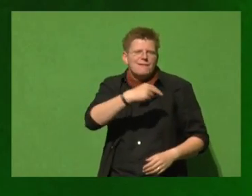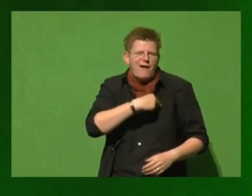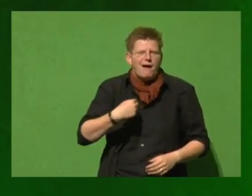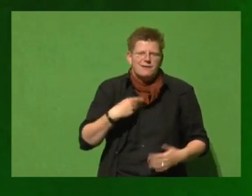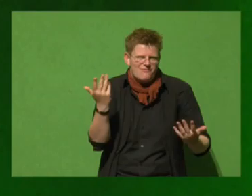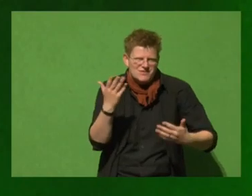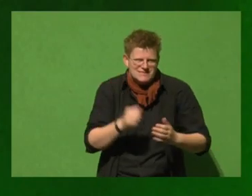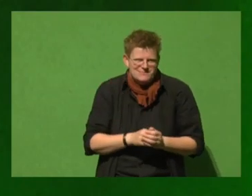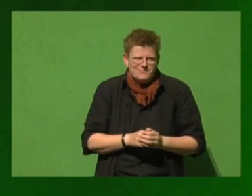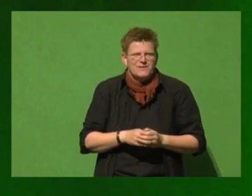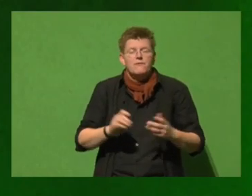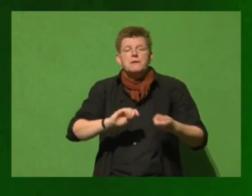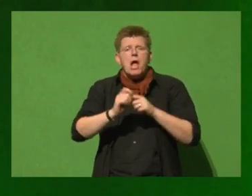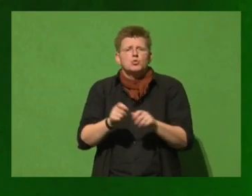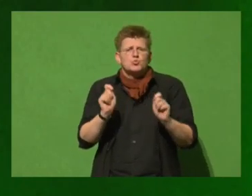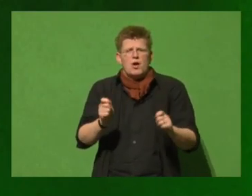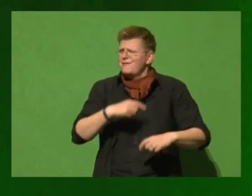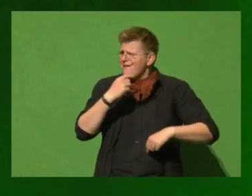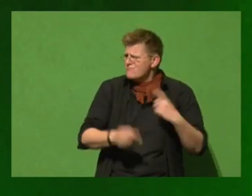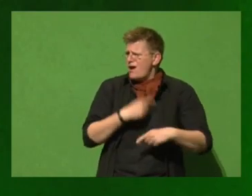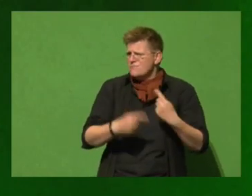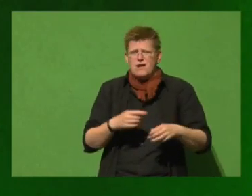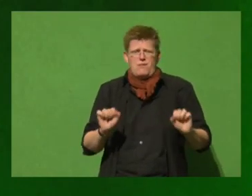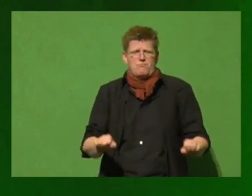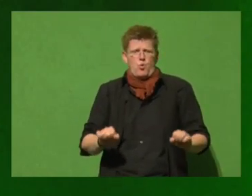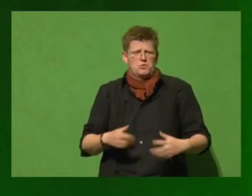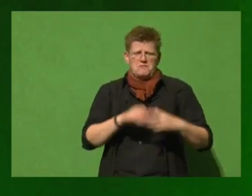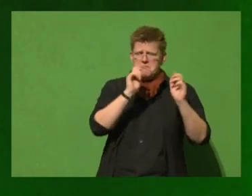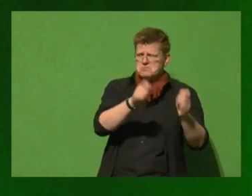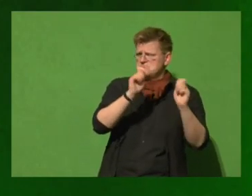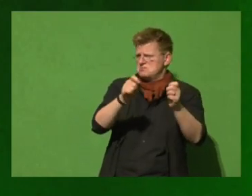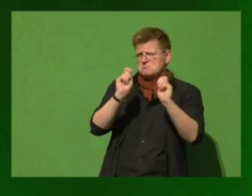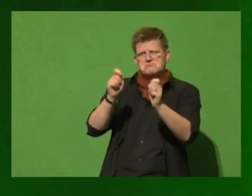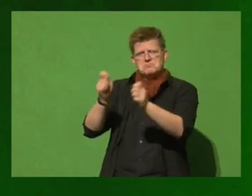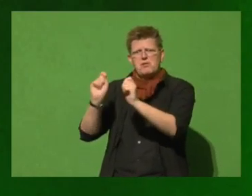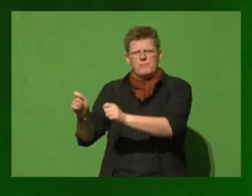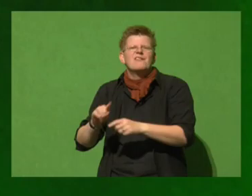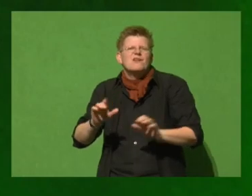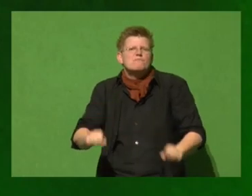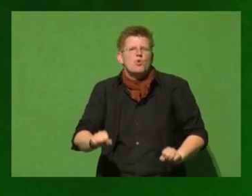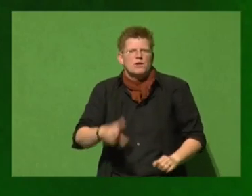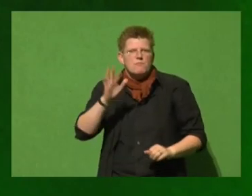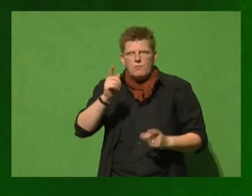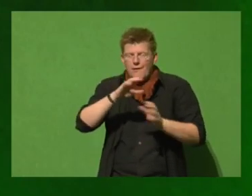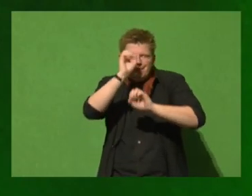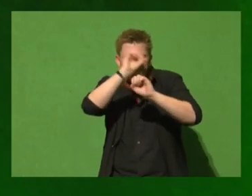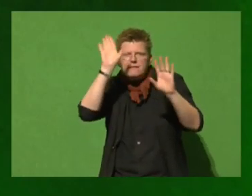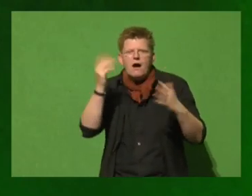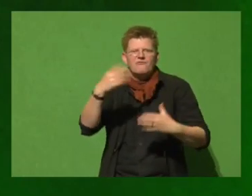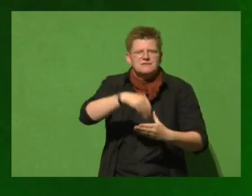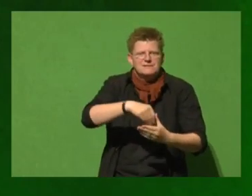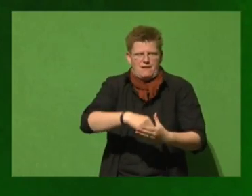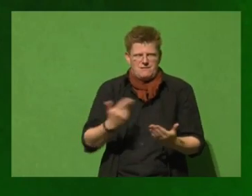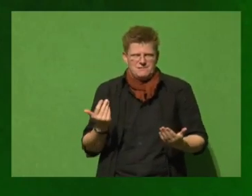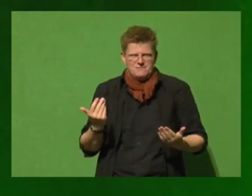Wenn Änderungsanträge jederzeit gestellt werden dürfen, kann es bei Einzelnen auch zur Intransparenz führen im Verfahren, weil einfach